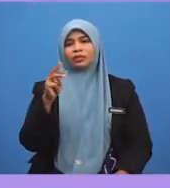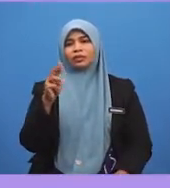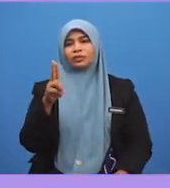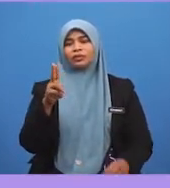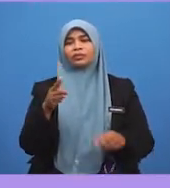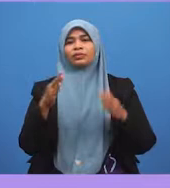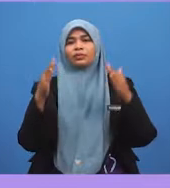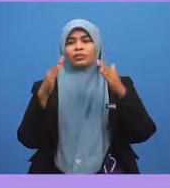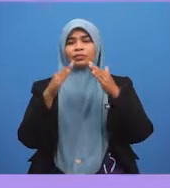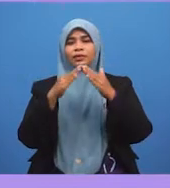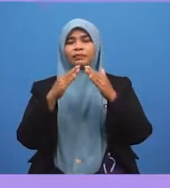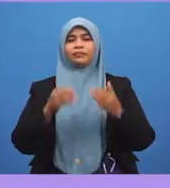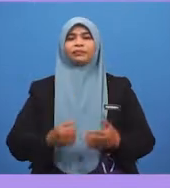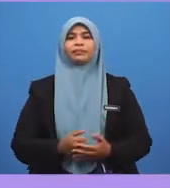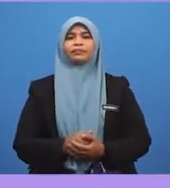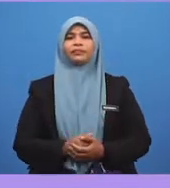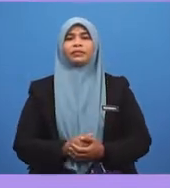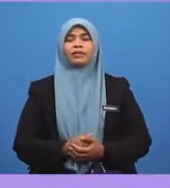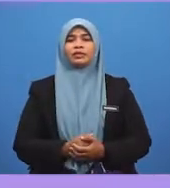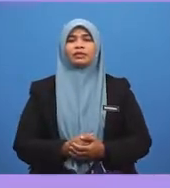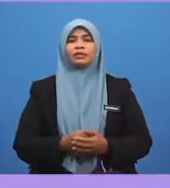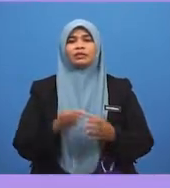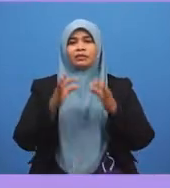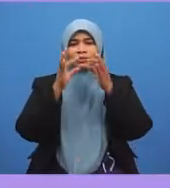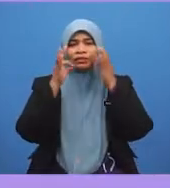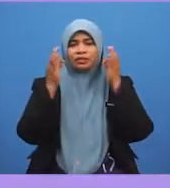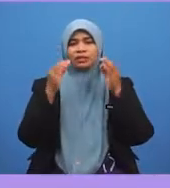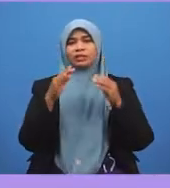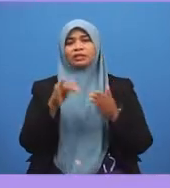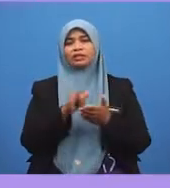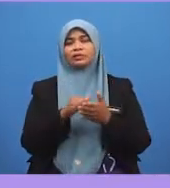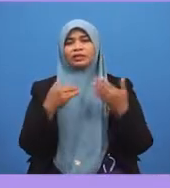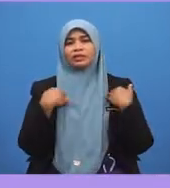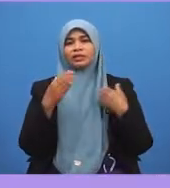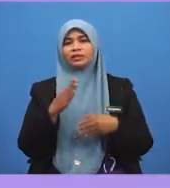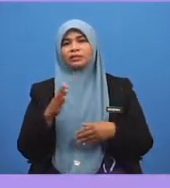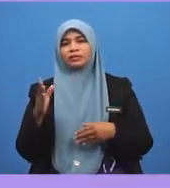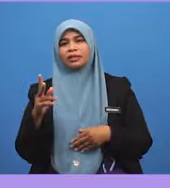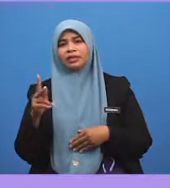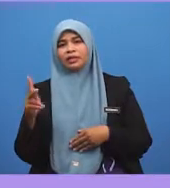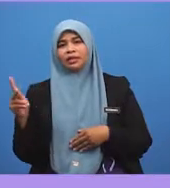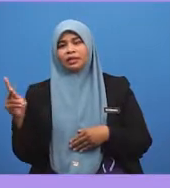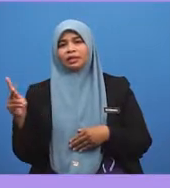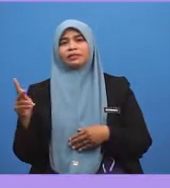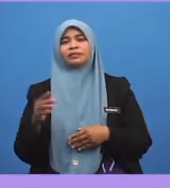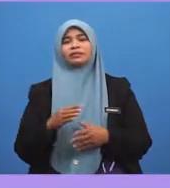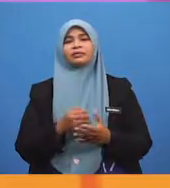Itu bermaksud kucing tersebut berada di sebelah kanan tangan kamu.